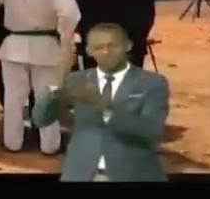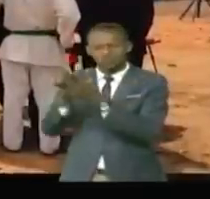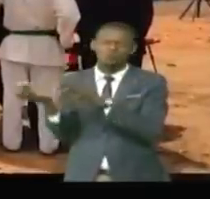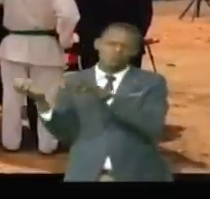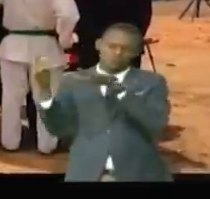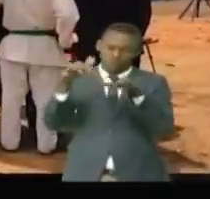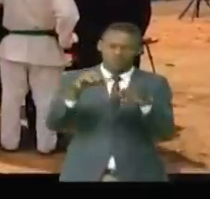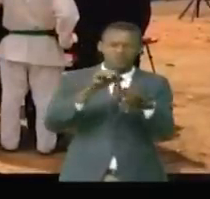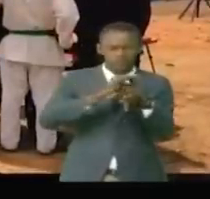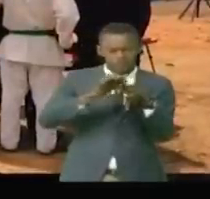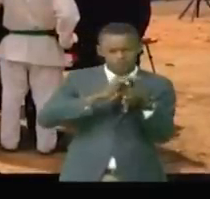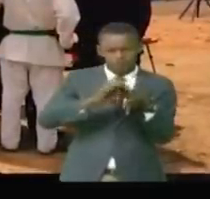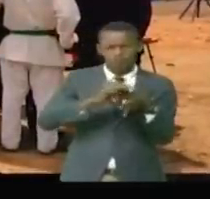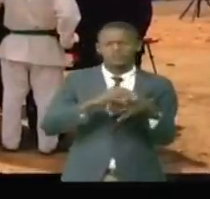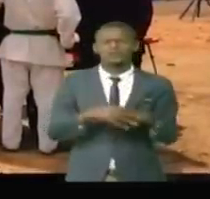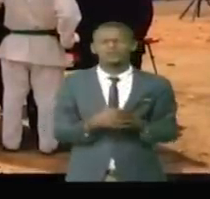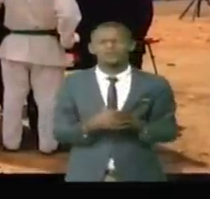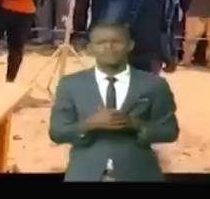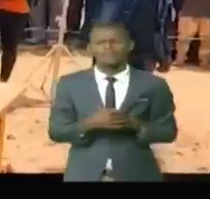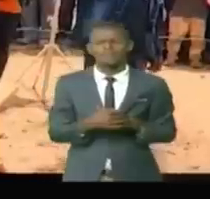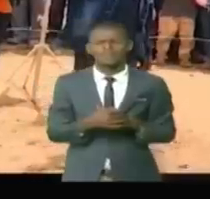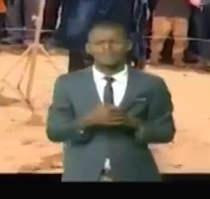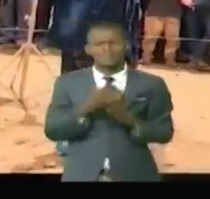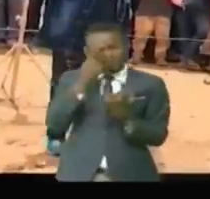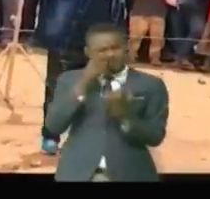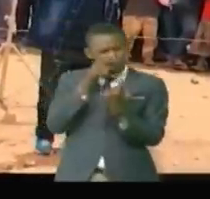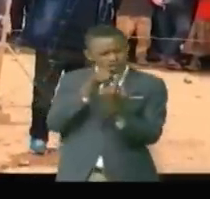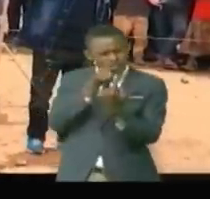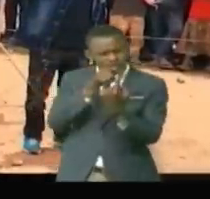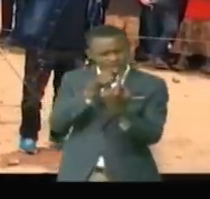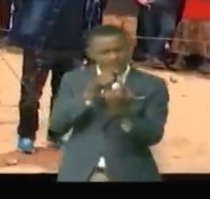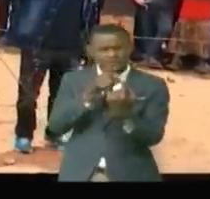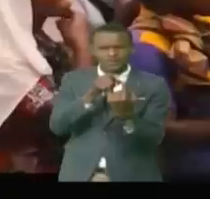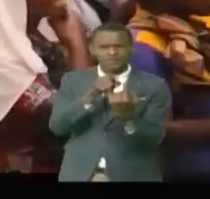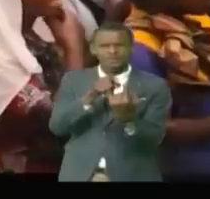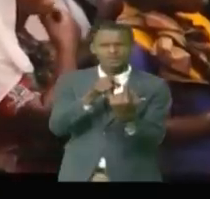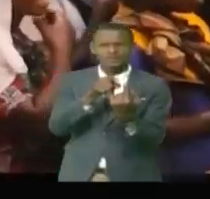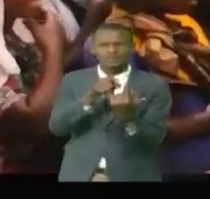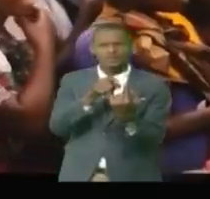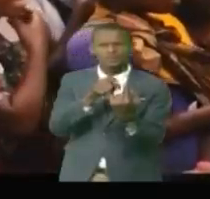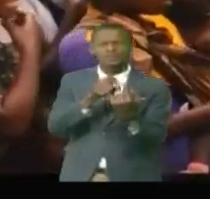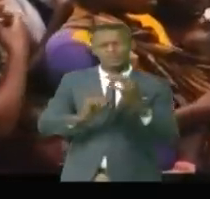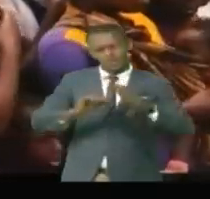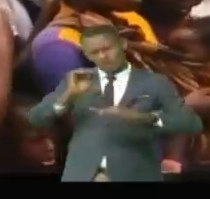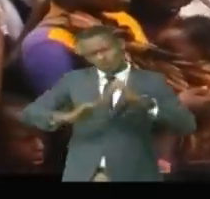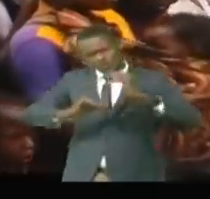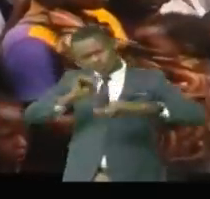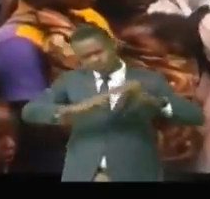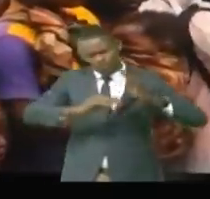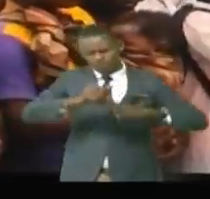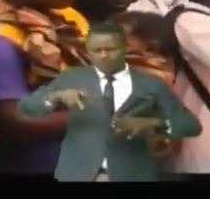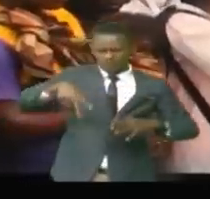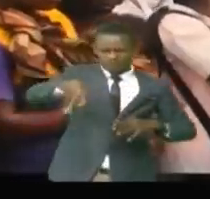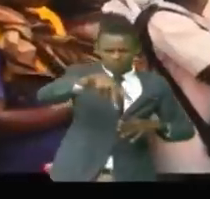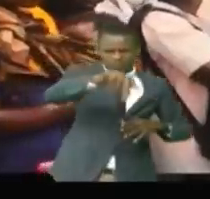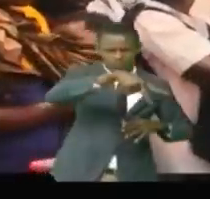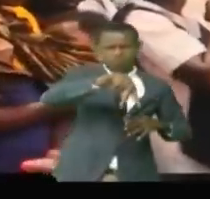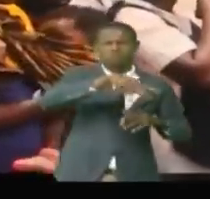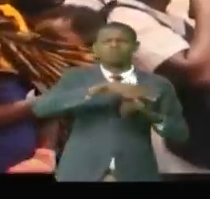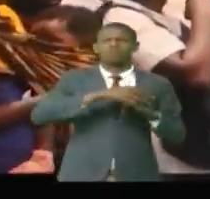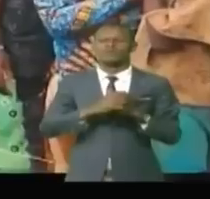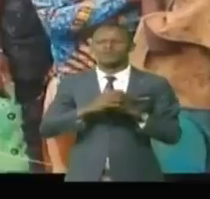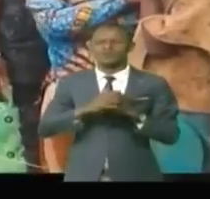projet Mudawamani, il est transformé petit à petit à une région de paix où la réflexion est virée vers les dialogues